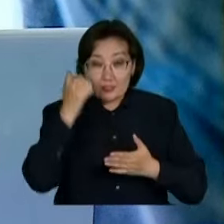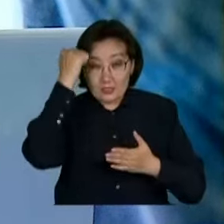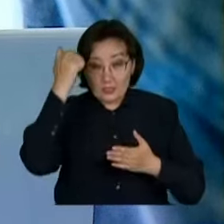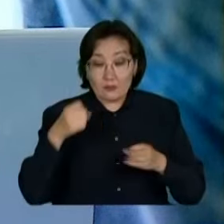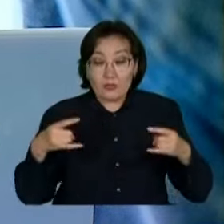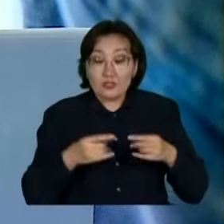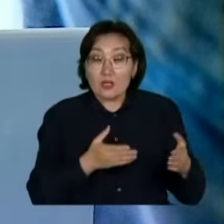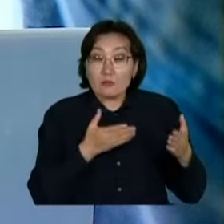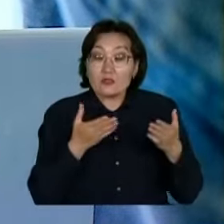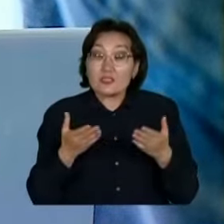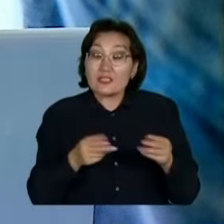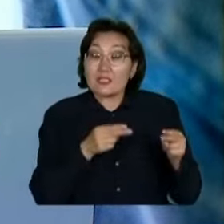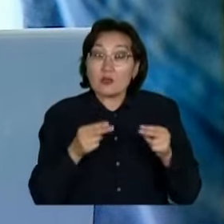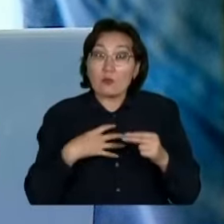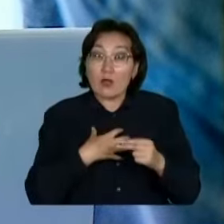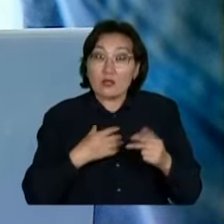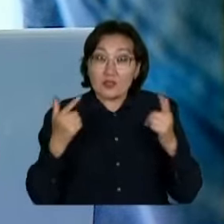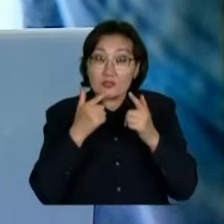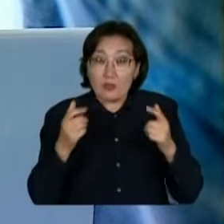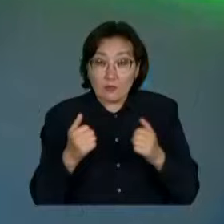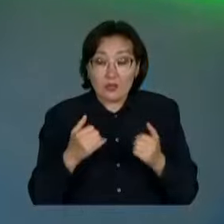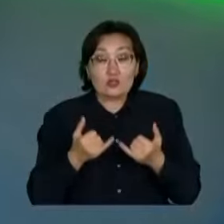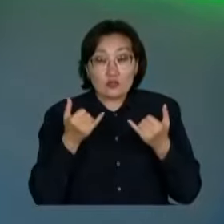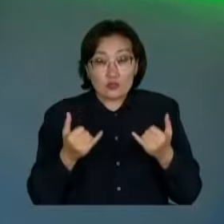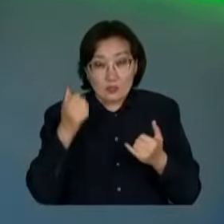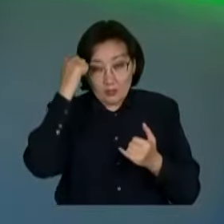рахмет. Студиямызға келіп маңызды ақпар бөліскеніңіз үшін алғыс білдіреміз. Сізге де рахмет.